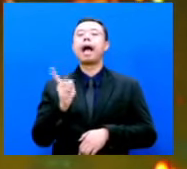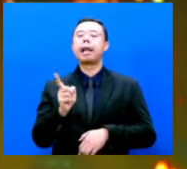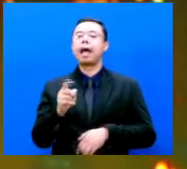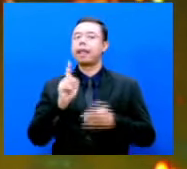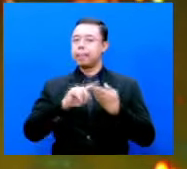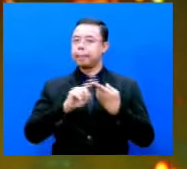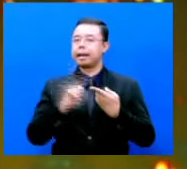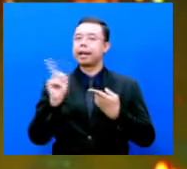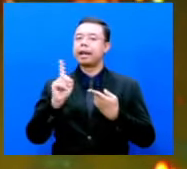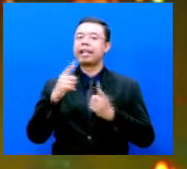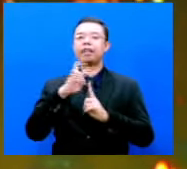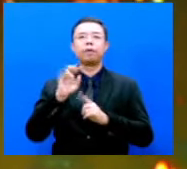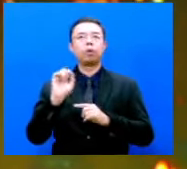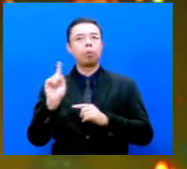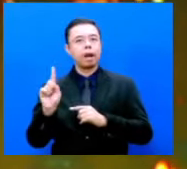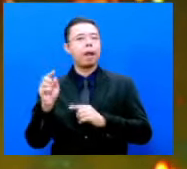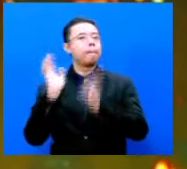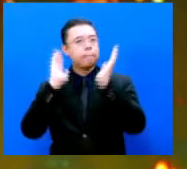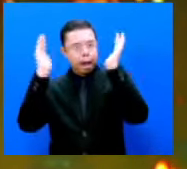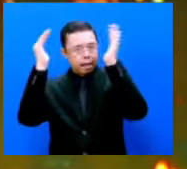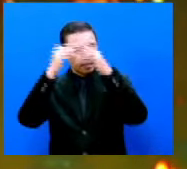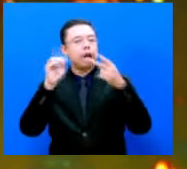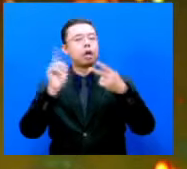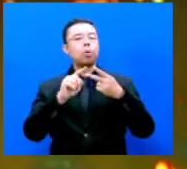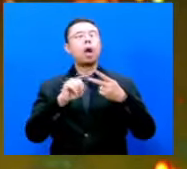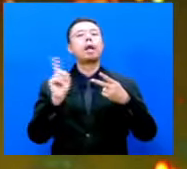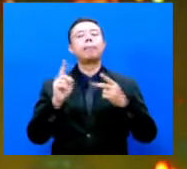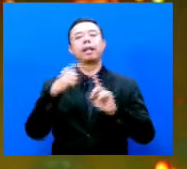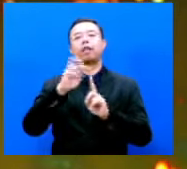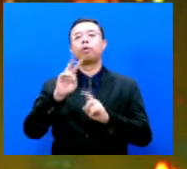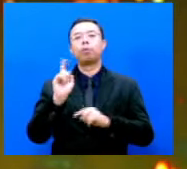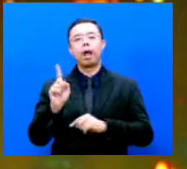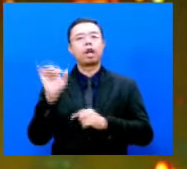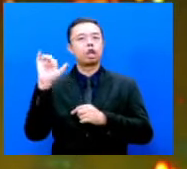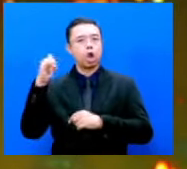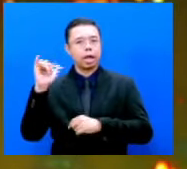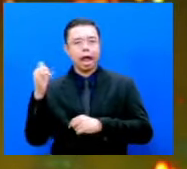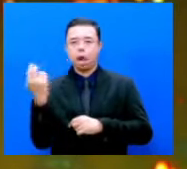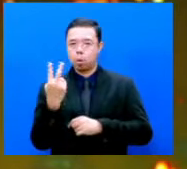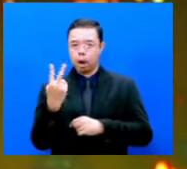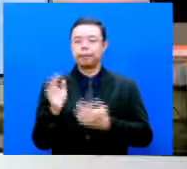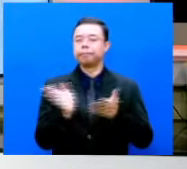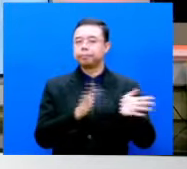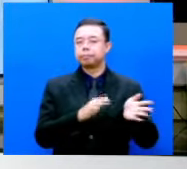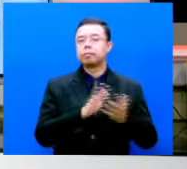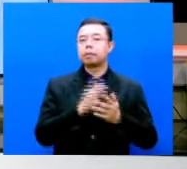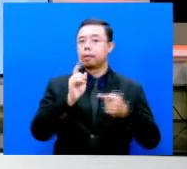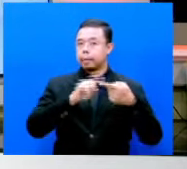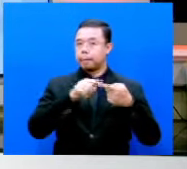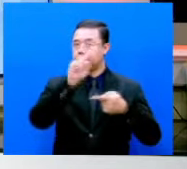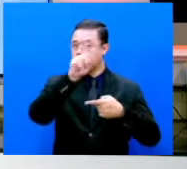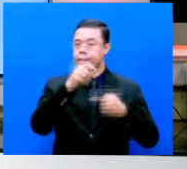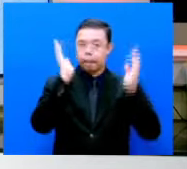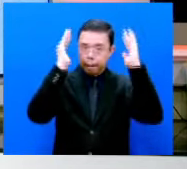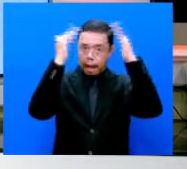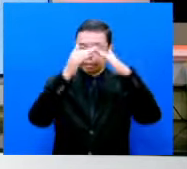Firda Jumardi dari TV One Biro Makassar dan juga ada Danita Riyadini dari TV One Biro Yogyakarta. Pertama pemirsa, kita akan ke Makassar